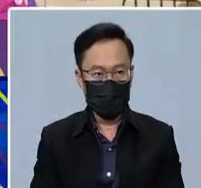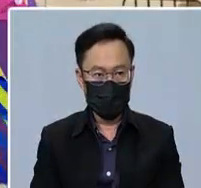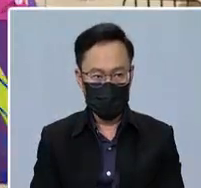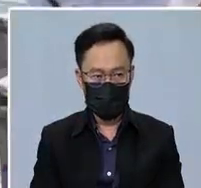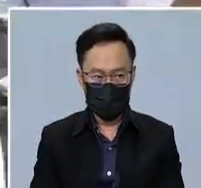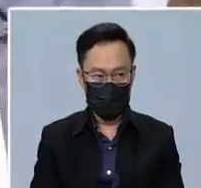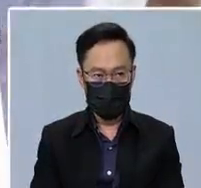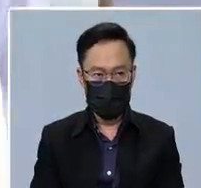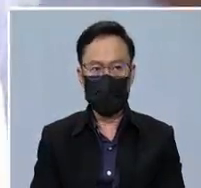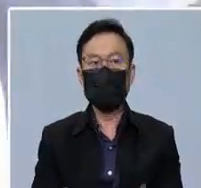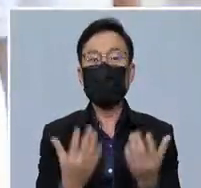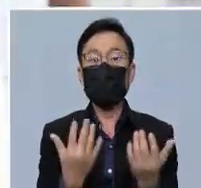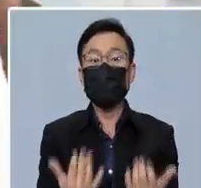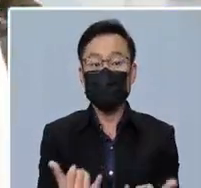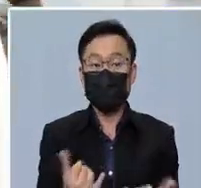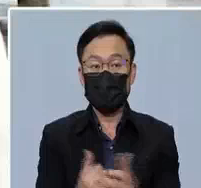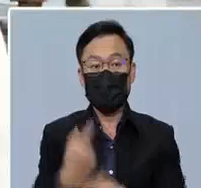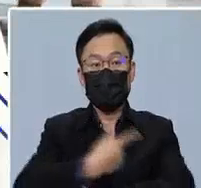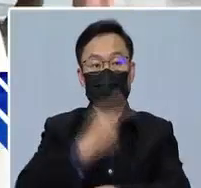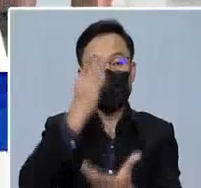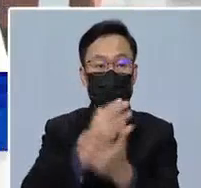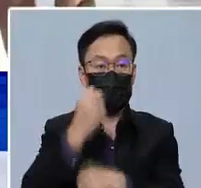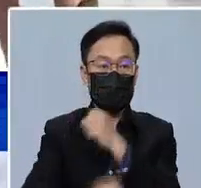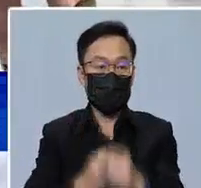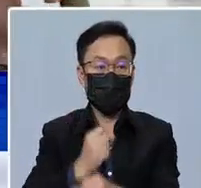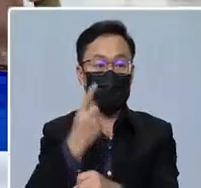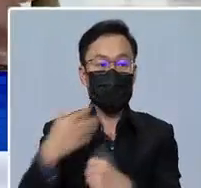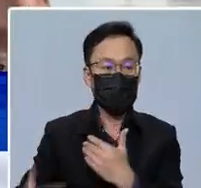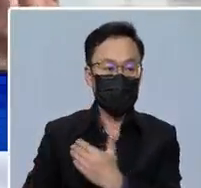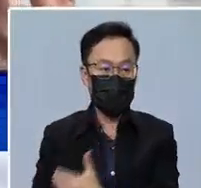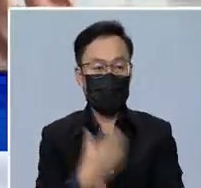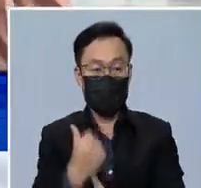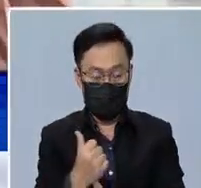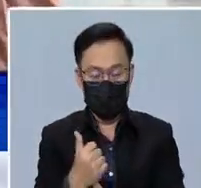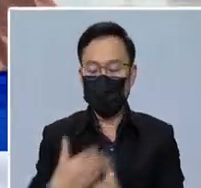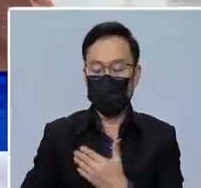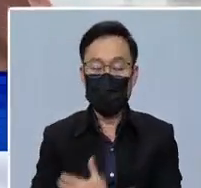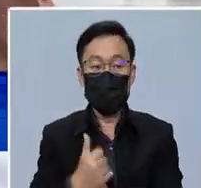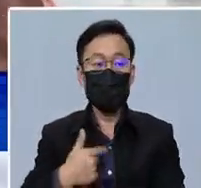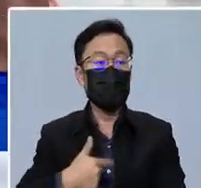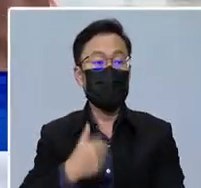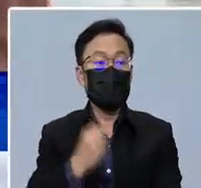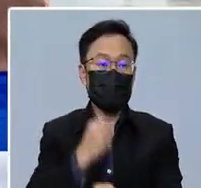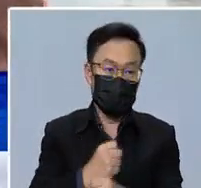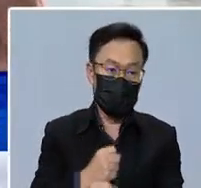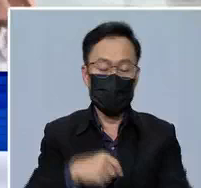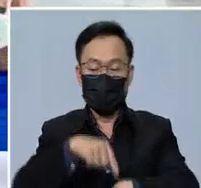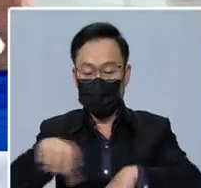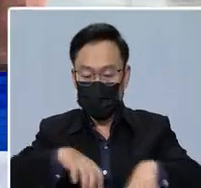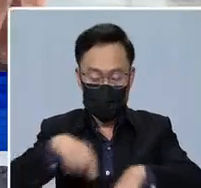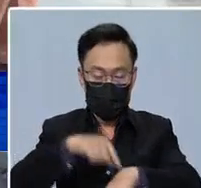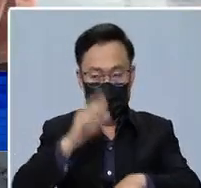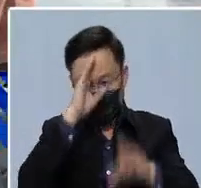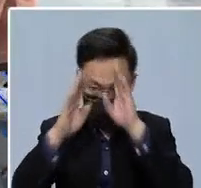นี้ก็เป็นช่วงวันหยุดปีใหม่อ่ะค่ะก็ถือเป็นโอกาสอันดีเพราะปกติจะทํางานขึ้นเวรจะไม่ค่อยได้หยุ